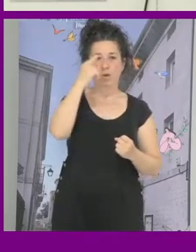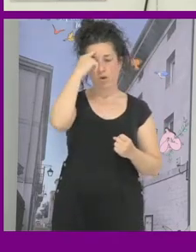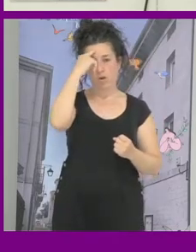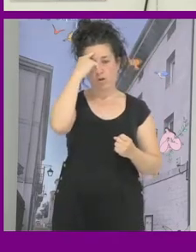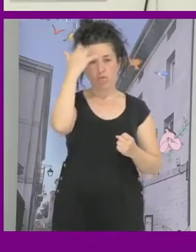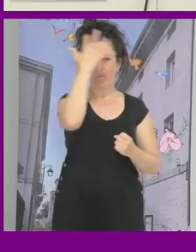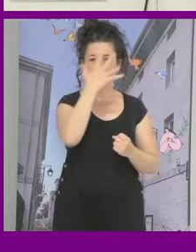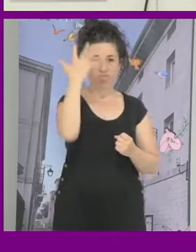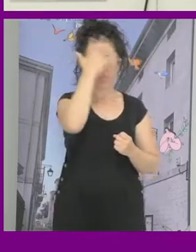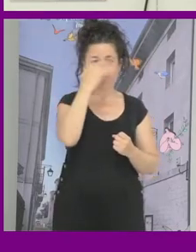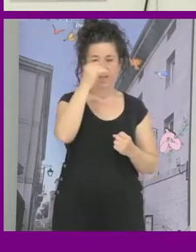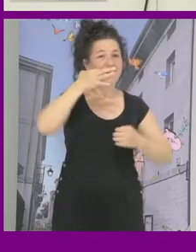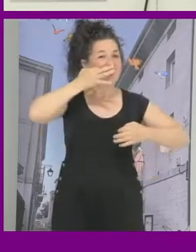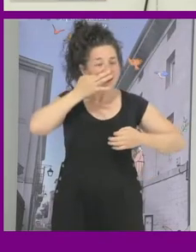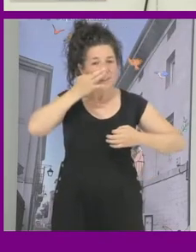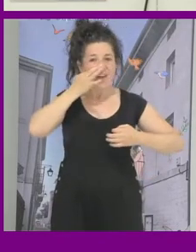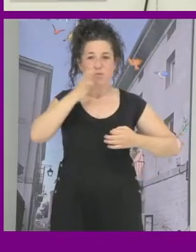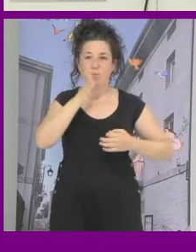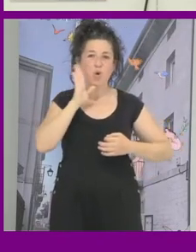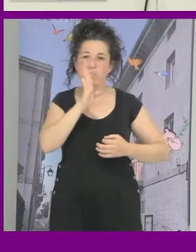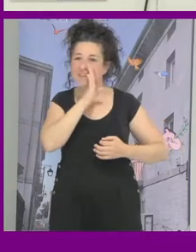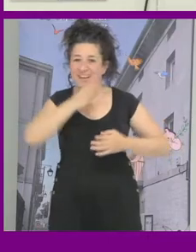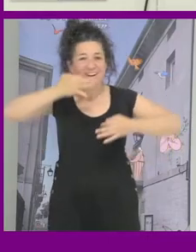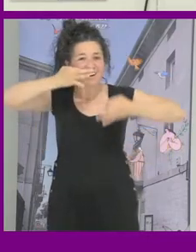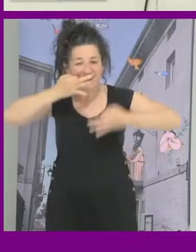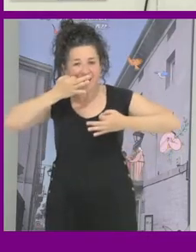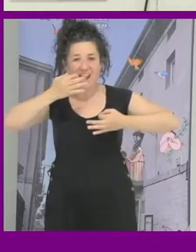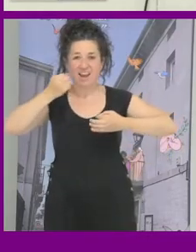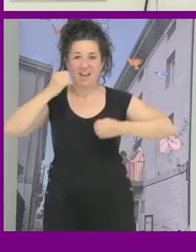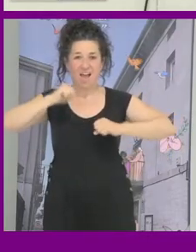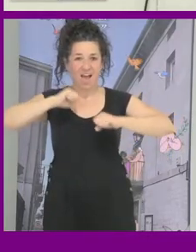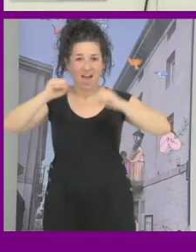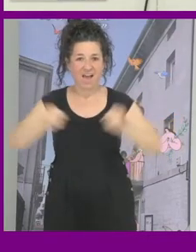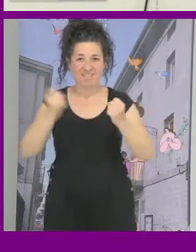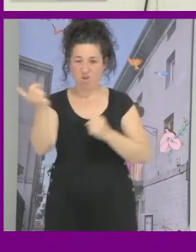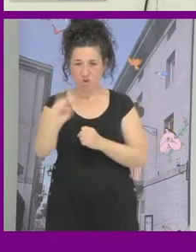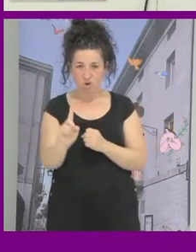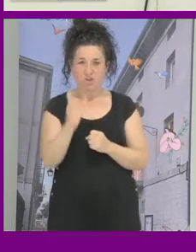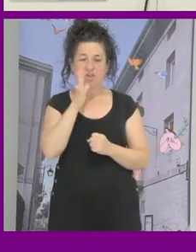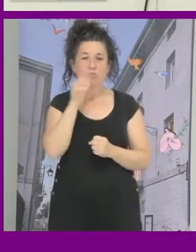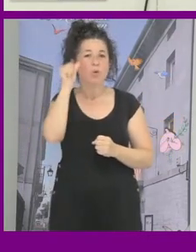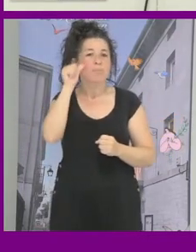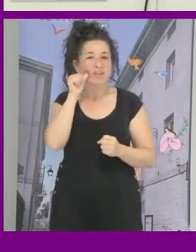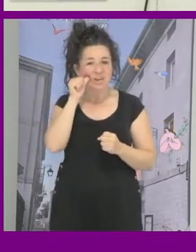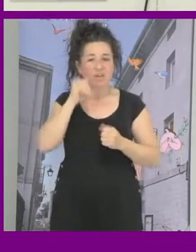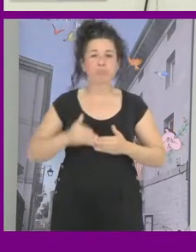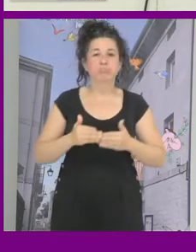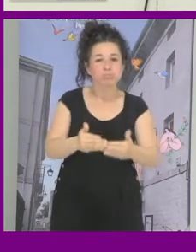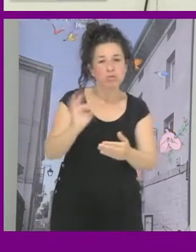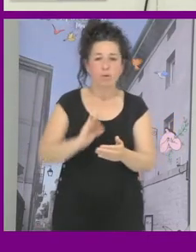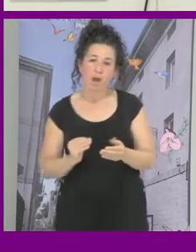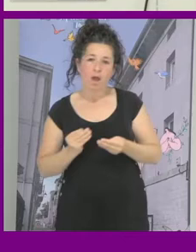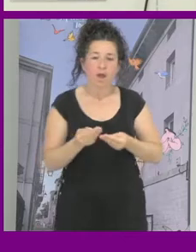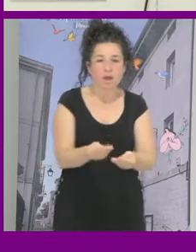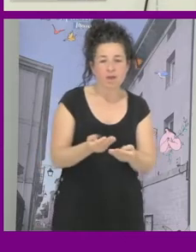gaude alienatuak ama izateagatik, hau da, haurdunaldia edo ez haurdunaldia, osea, haurdunaldia bizitzeagatik edo laguntzeagatik, edo eta